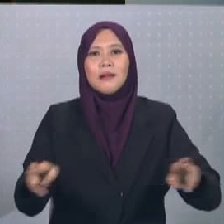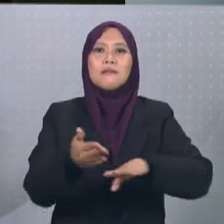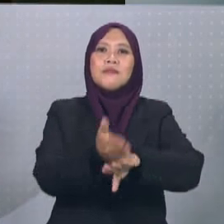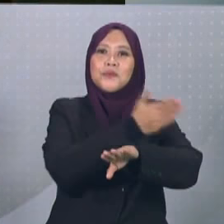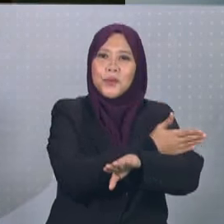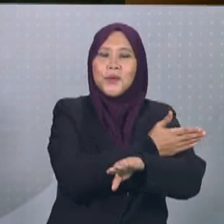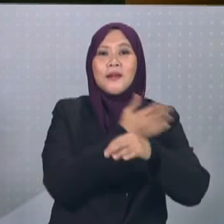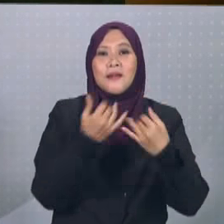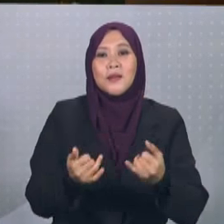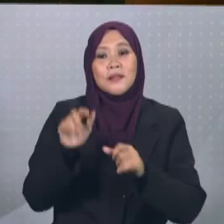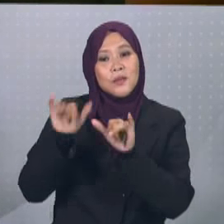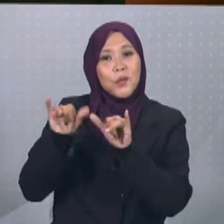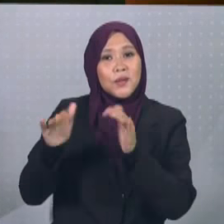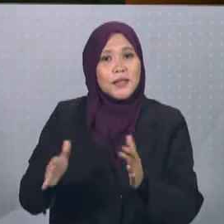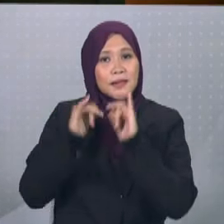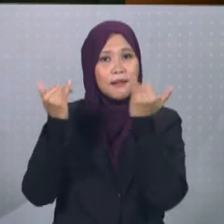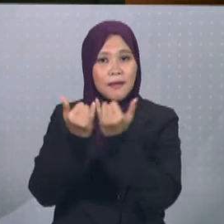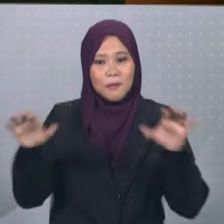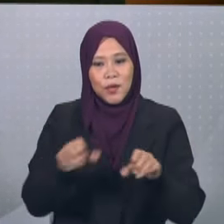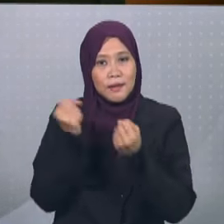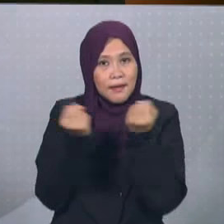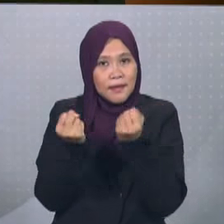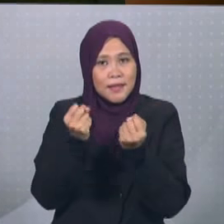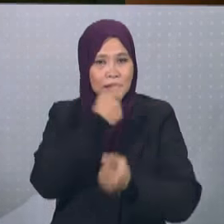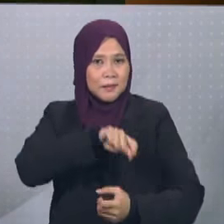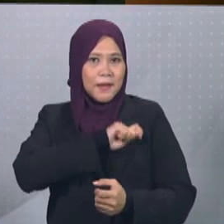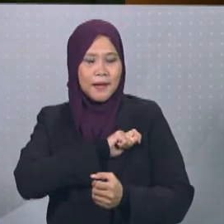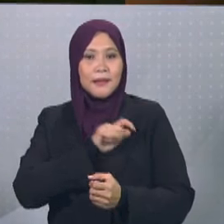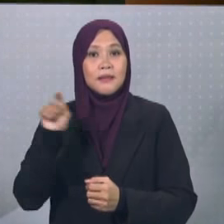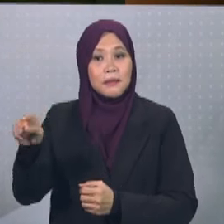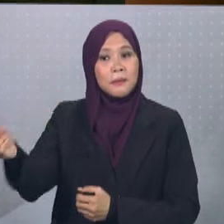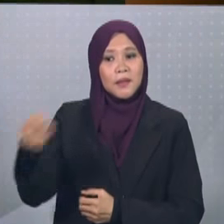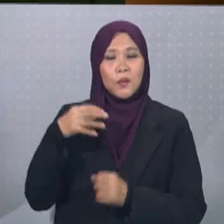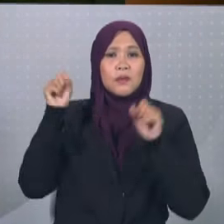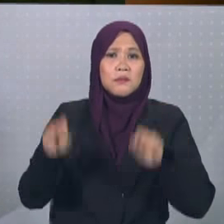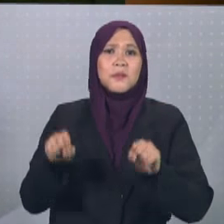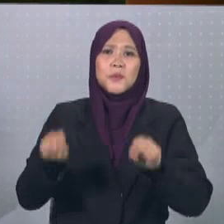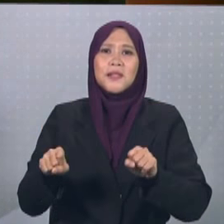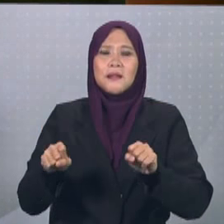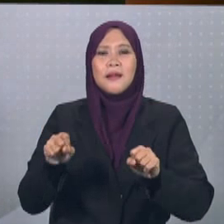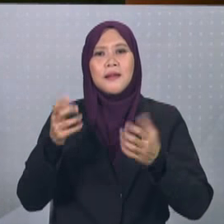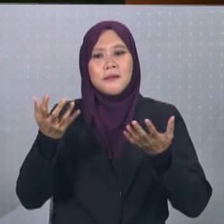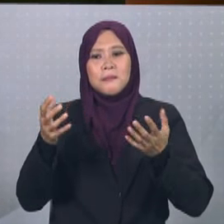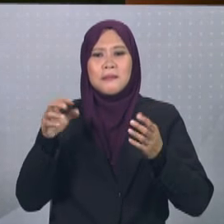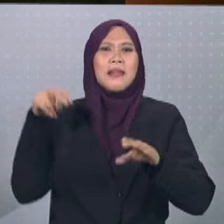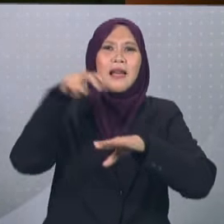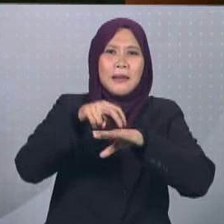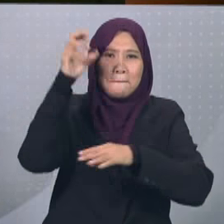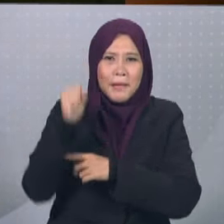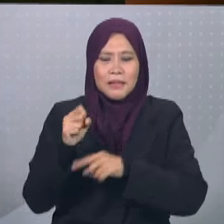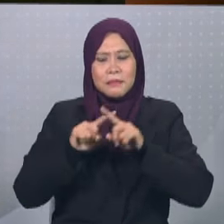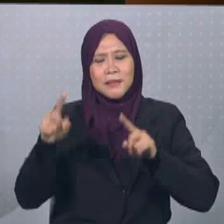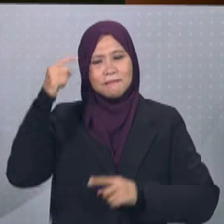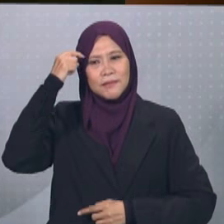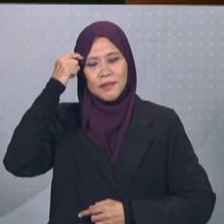Herrero, seorang jurutera di syarikat pembuat kereta Sepanyol. Sid memberitahu dia boleh sahaja menaiki bas tersebut. Tetapi